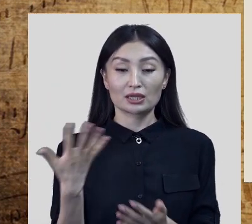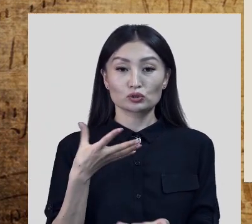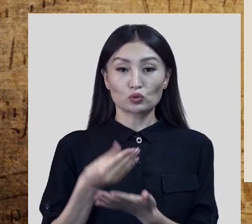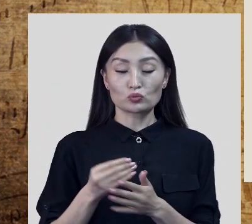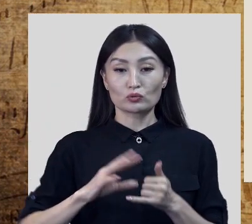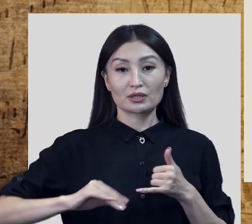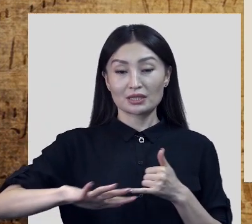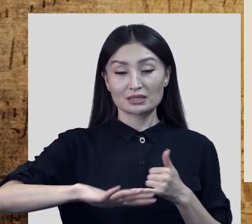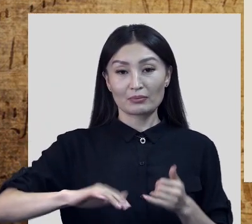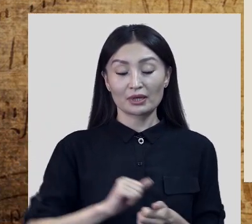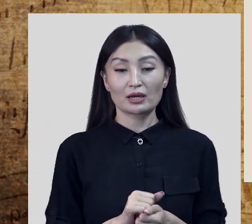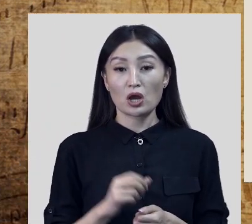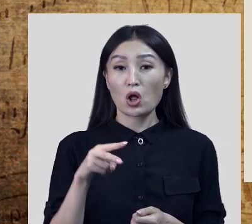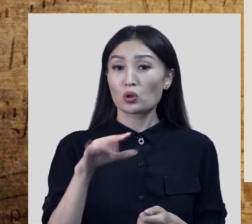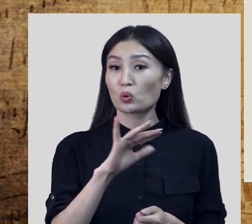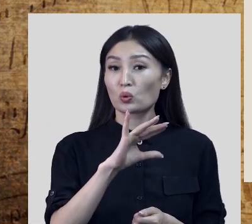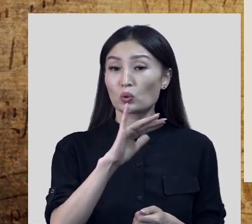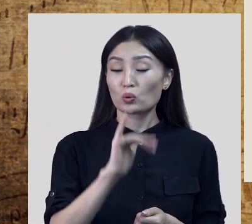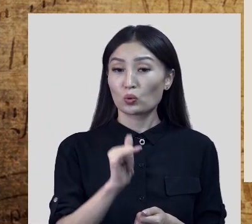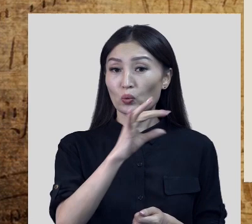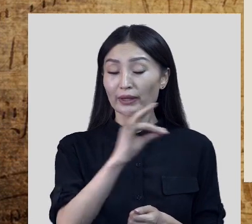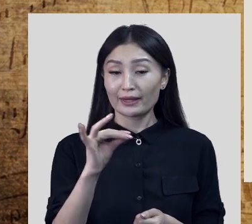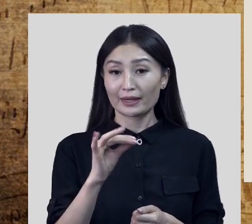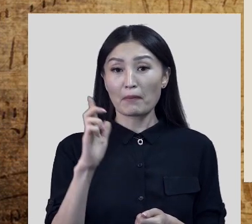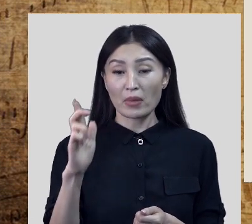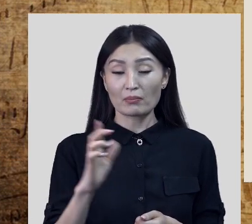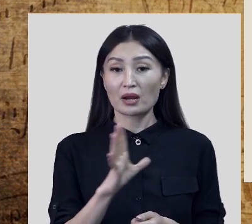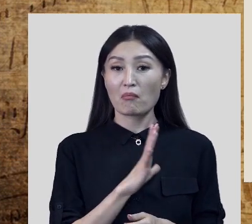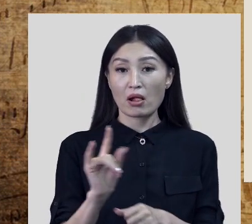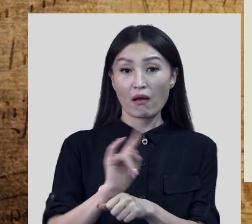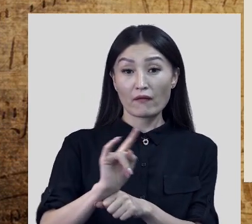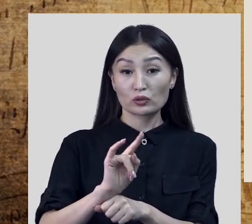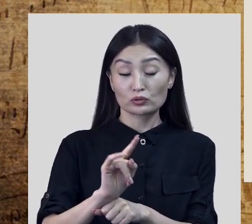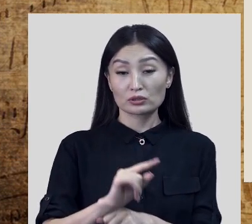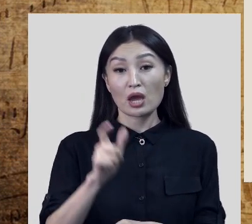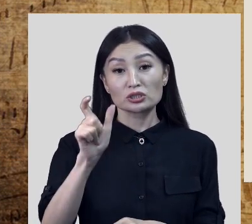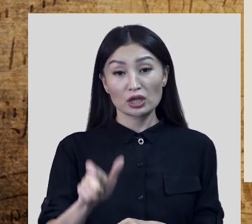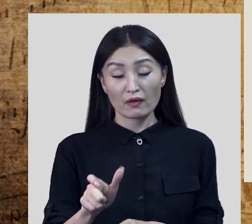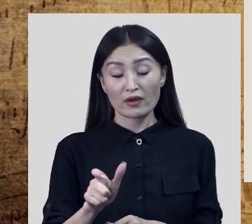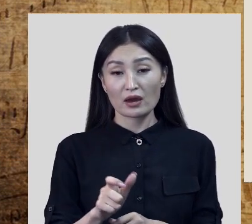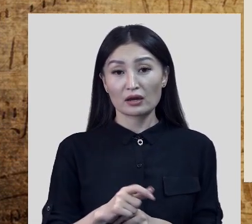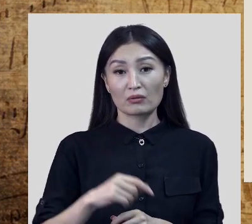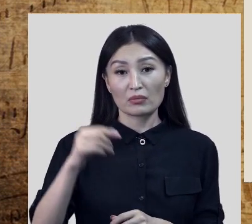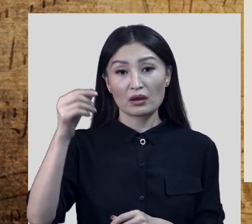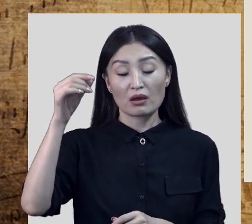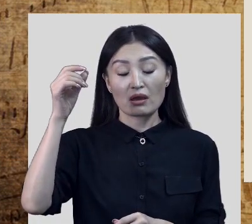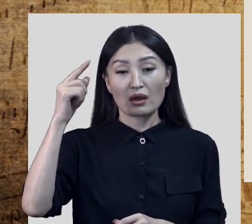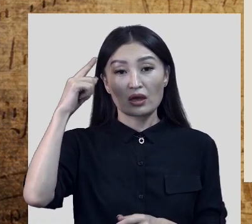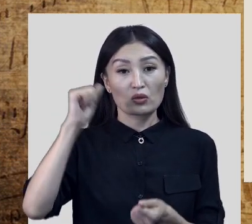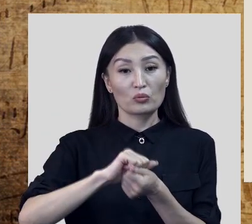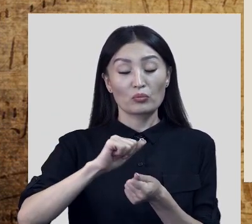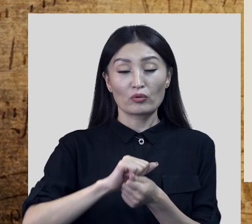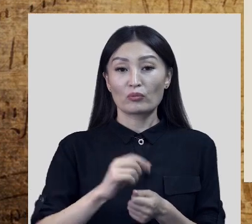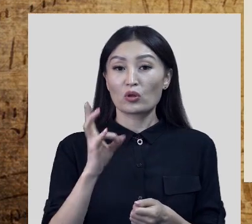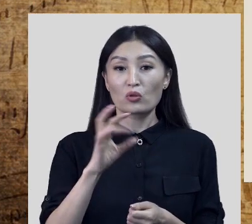землю луи наполеон бонапарт был авантюристом человеком ограниченного ума но хитрым и